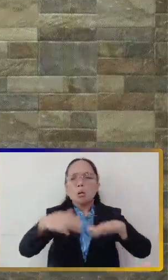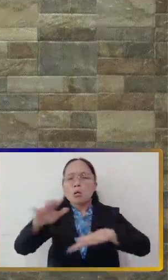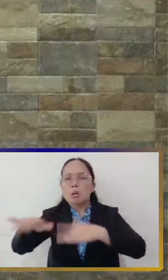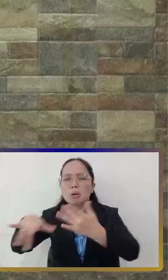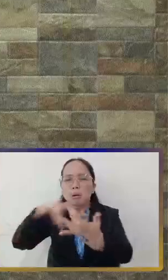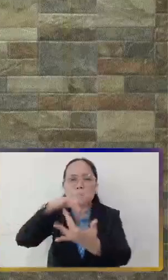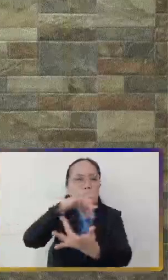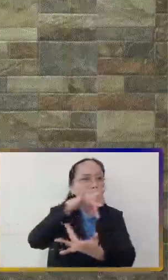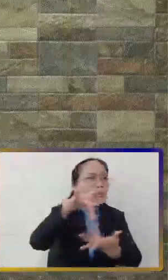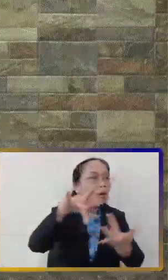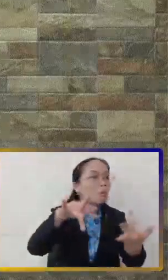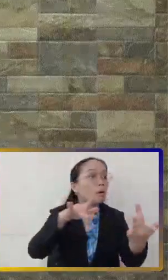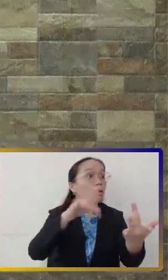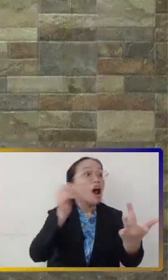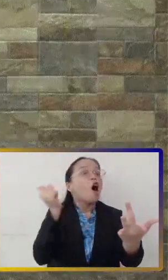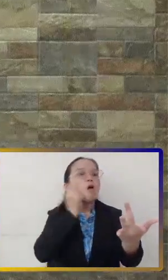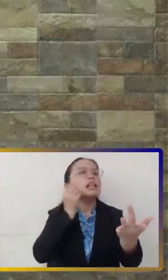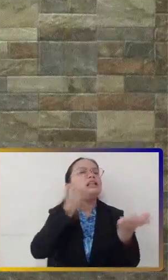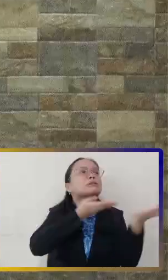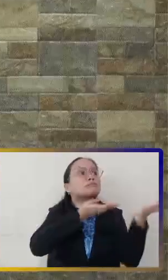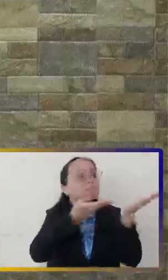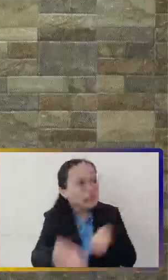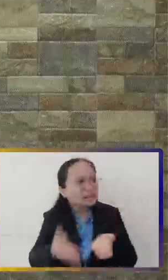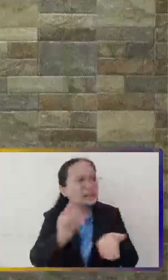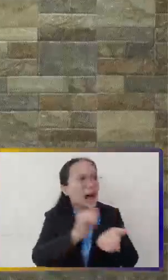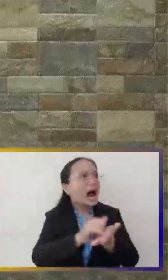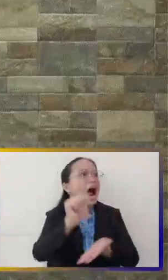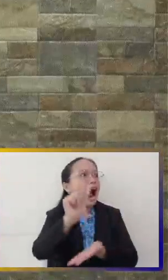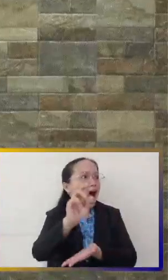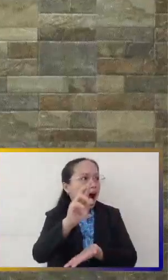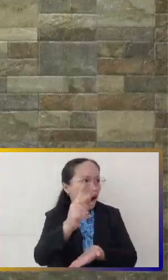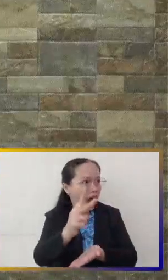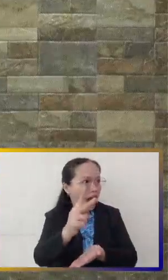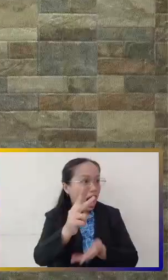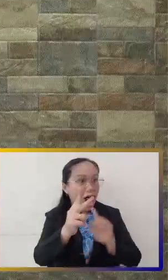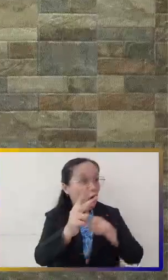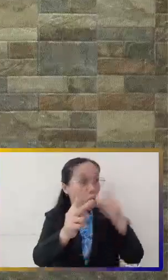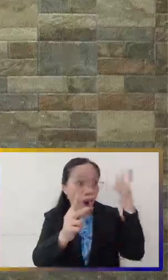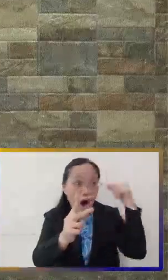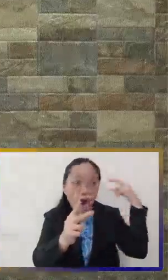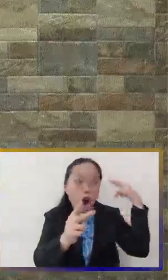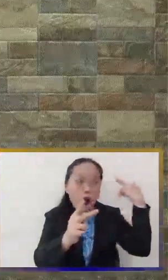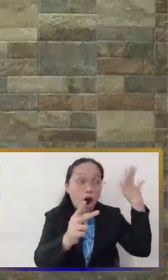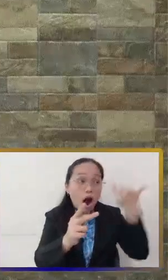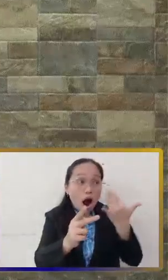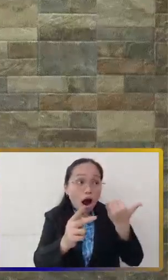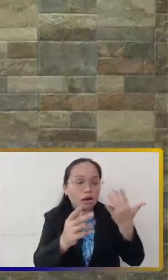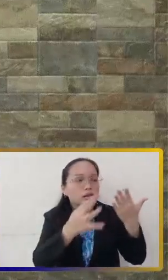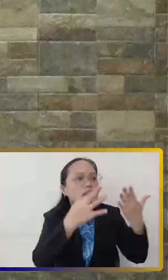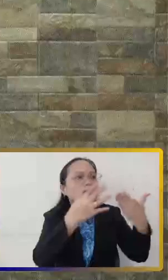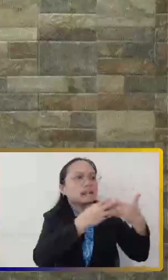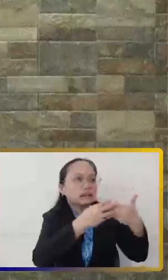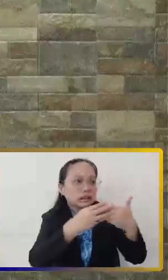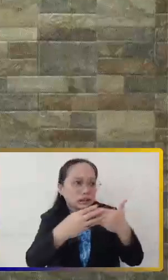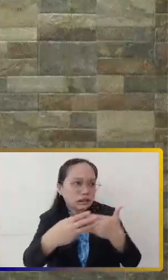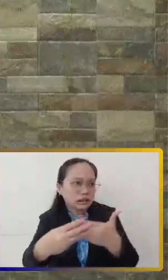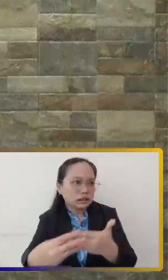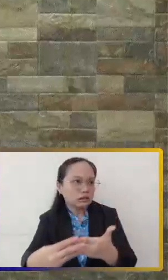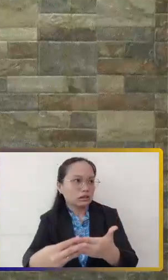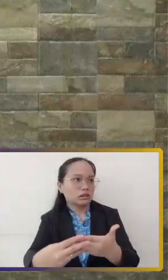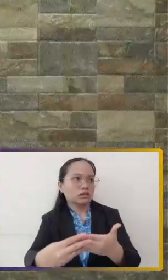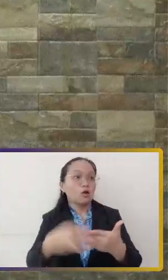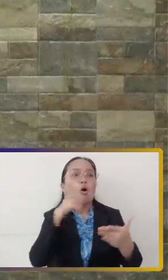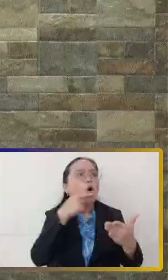nun ay kasakasama nila ang Diyos. Kaya nga po, may gabay po sila. Alright? So because of that, ang mga anak ng Diyos ay